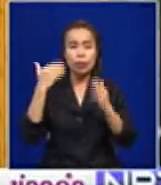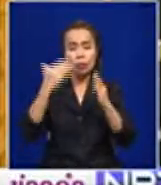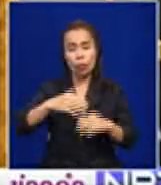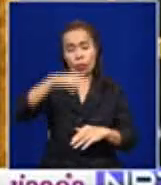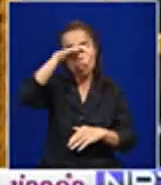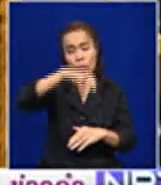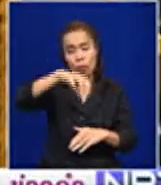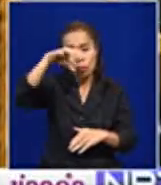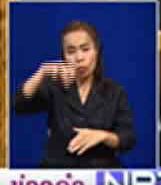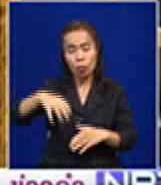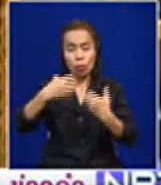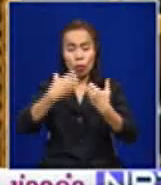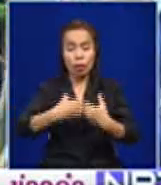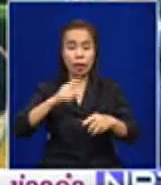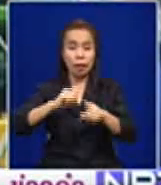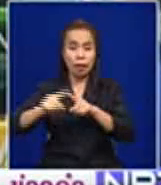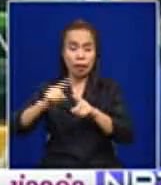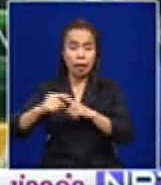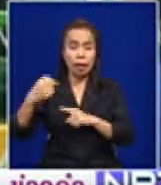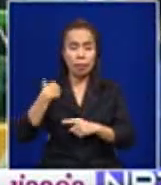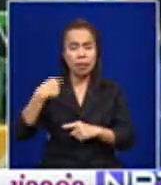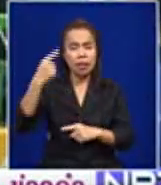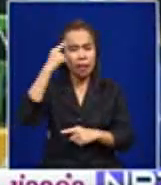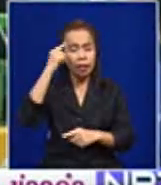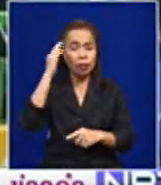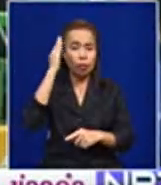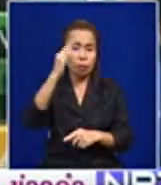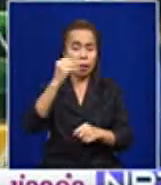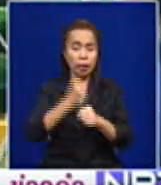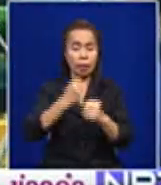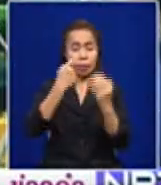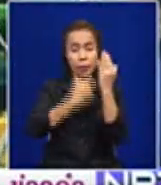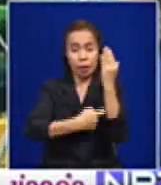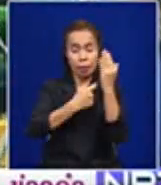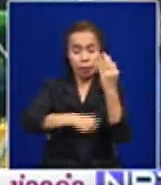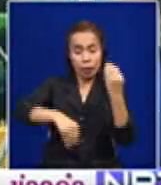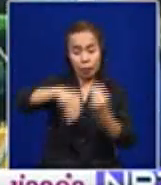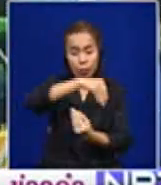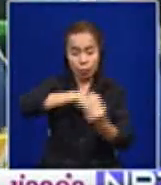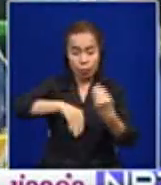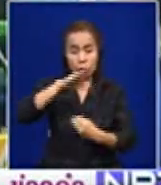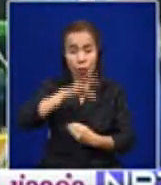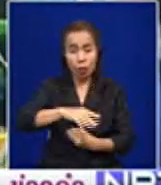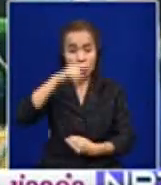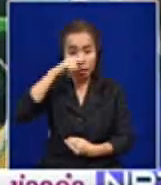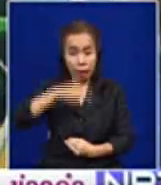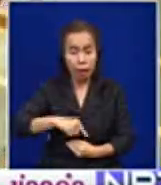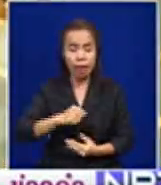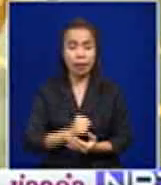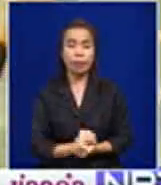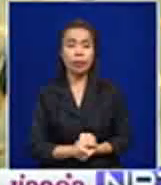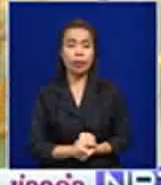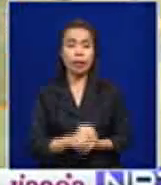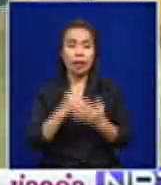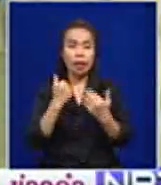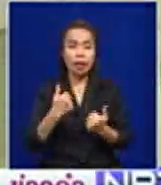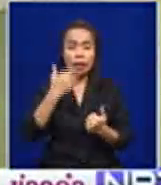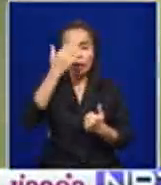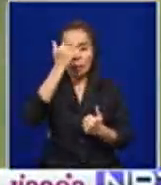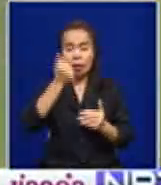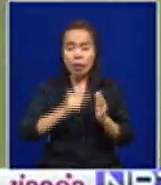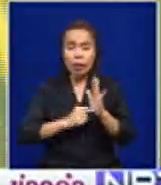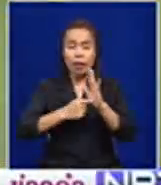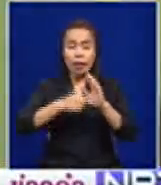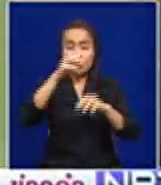ดำเนินกิจการไปแล้วคาดว่าจะมีการใช้ยางพาราเพื่อการผลิตจำนวน33,35ตันหากปีนี้เปิดครบทั้ง